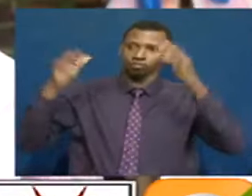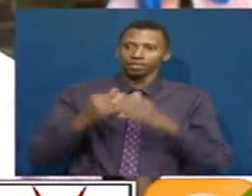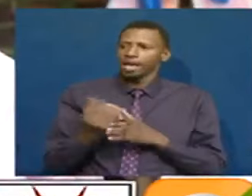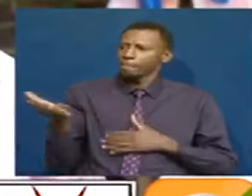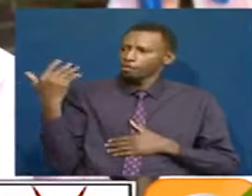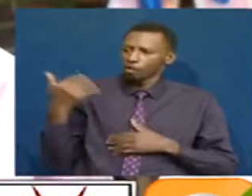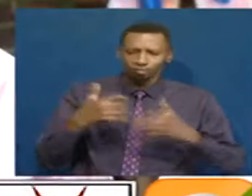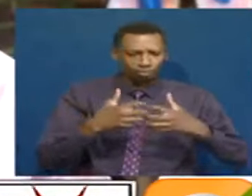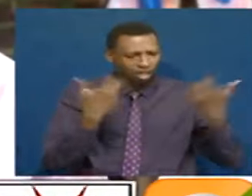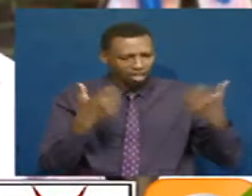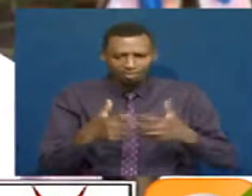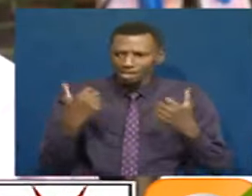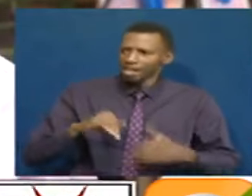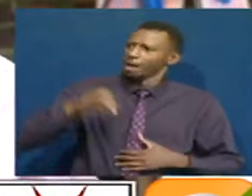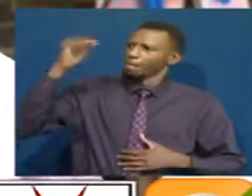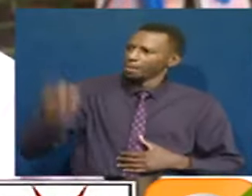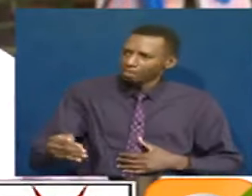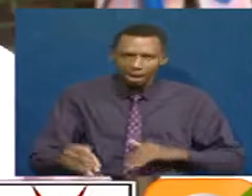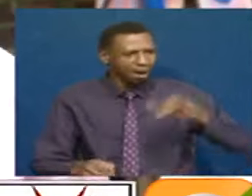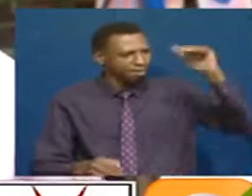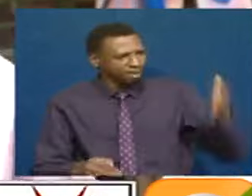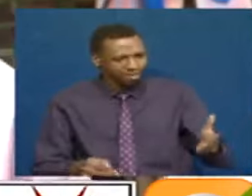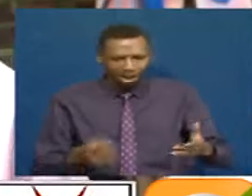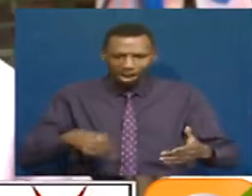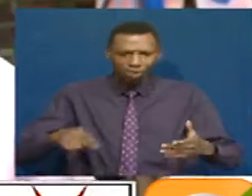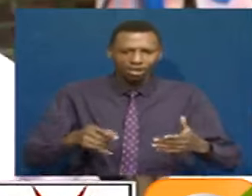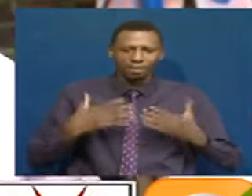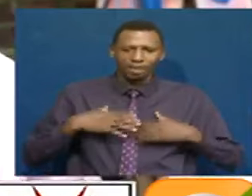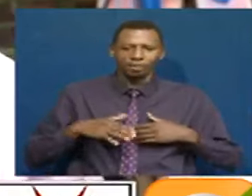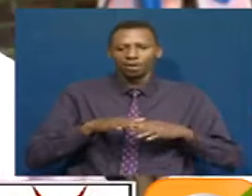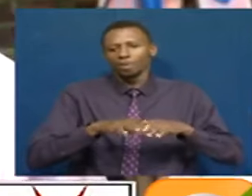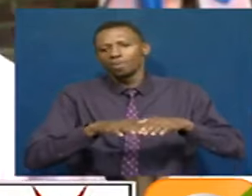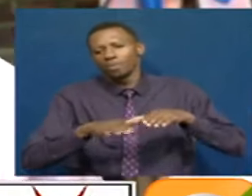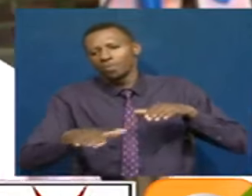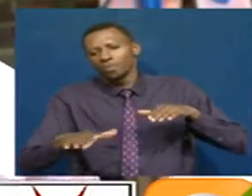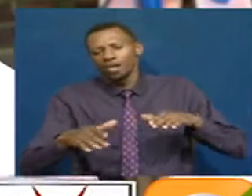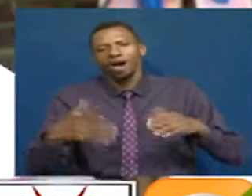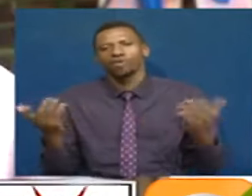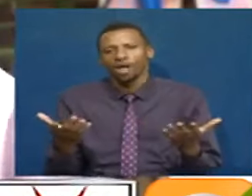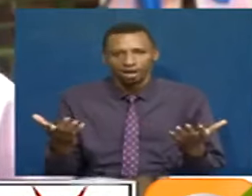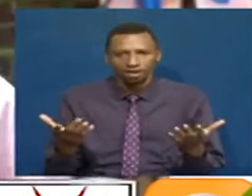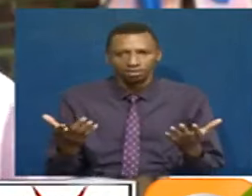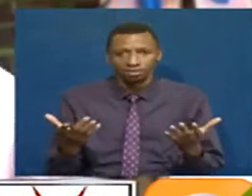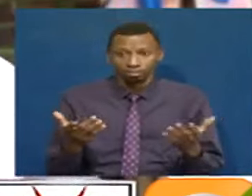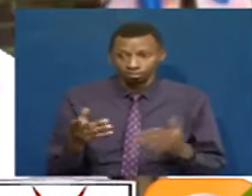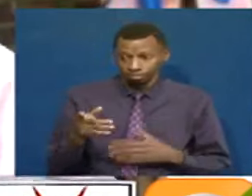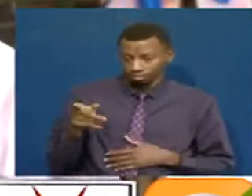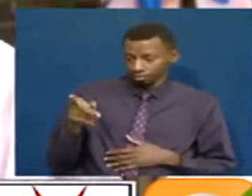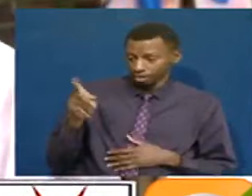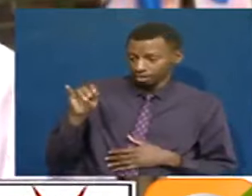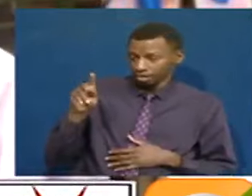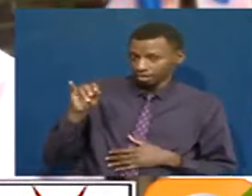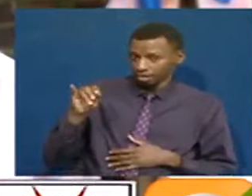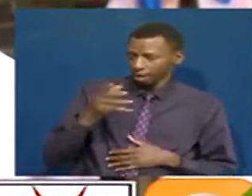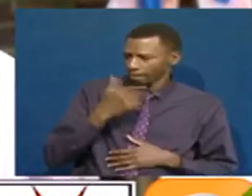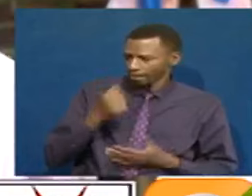mbele juu ya mlima. Sisi watu wa mabonde tungekuwa wapi? Sasa yeye akwe watu mtu wa Kenya wote